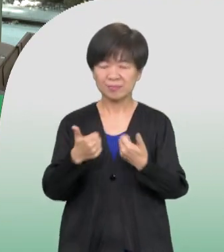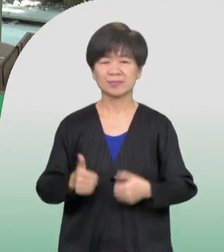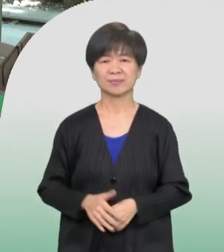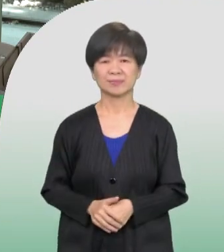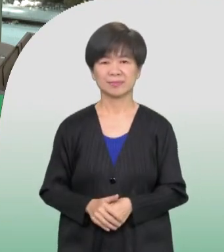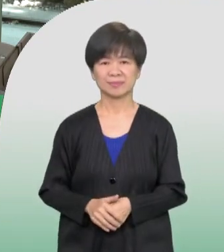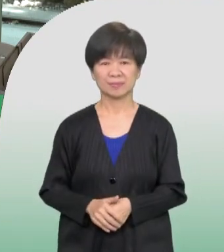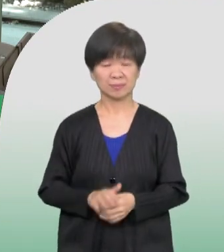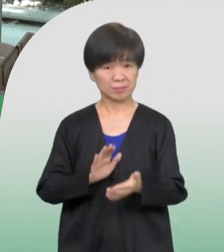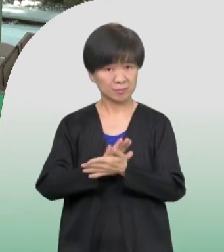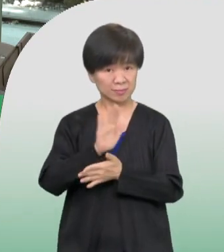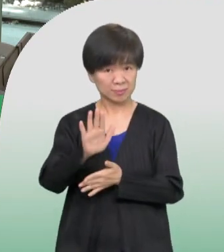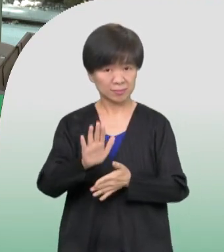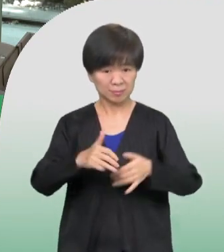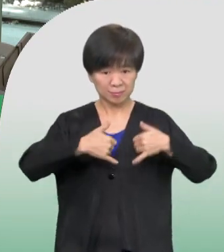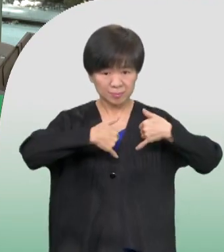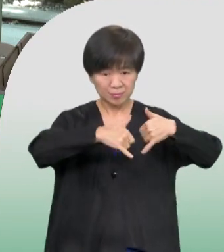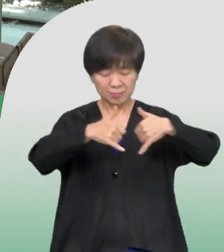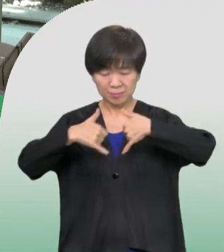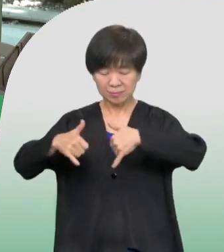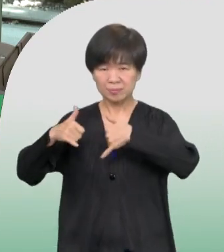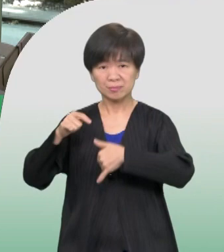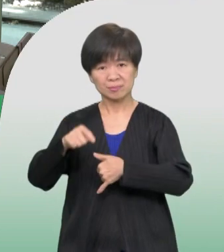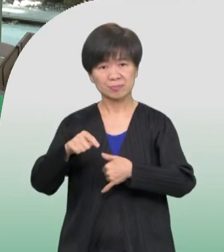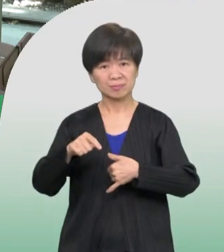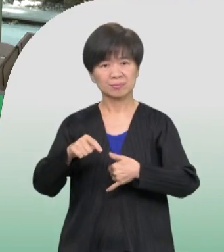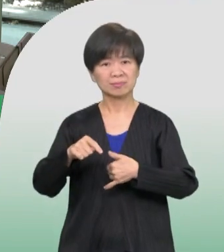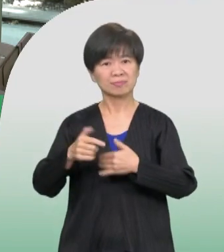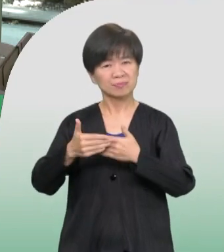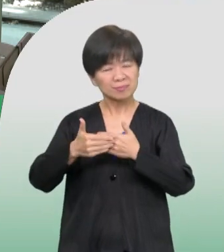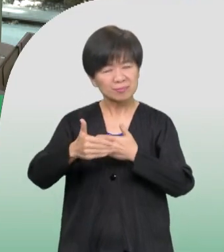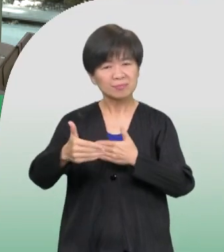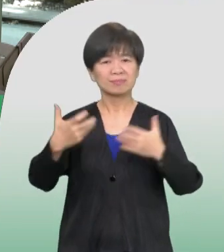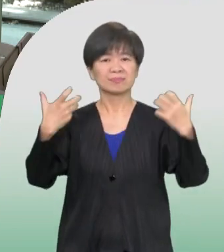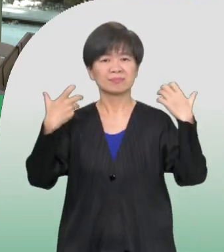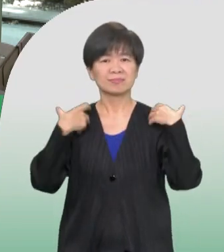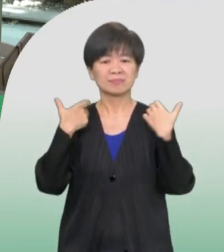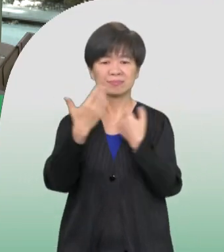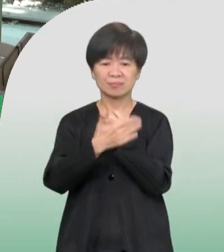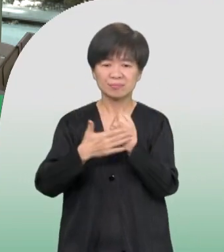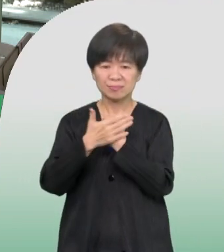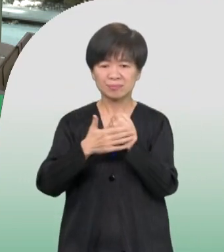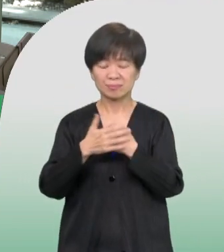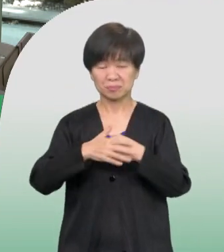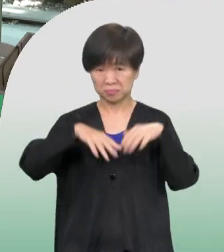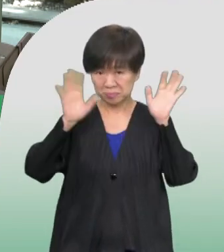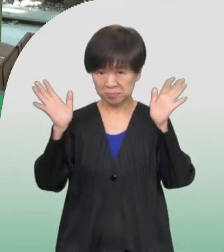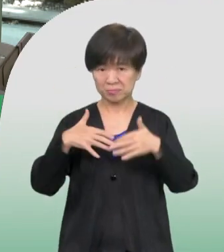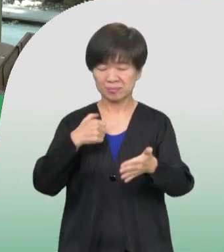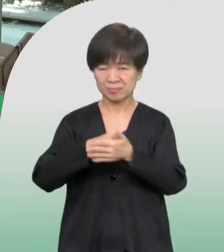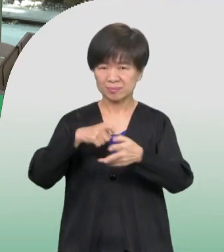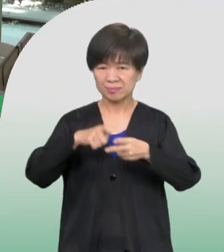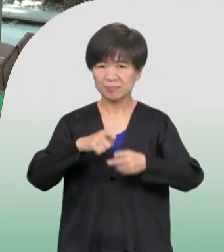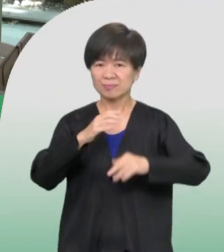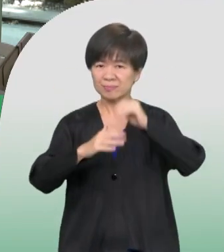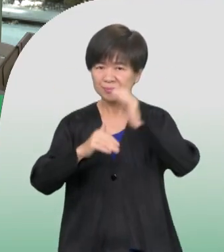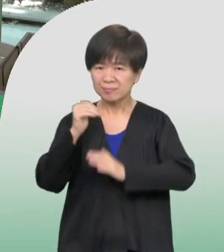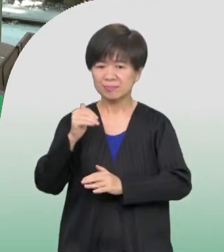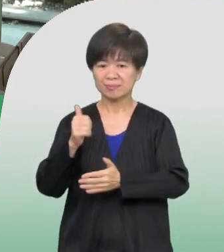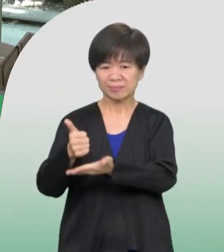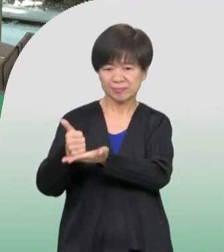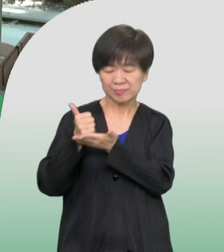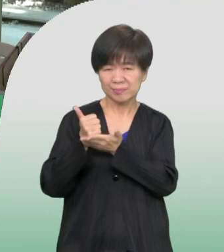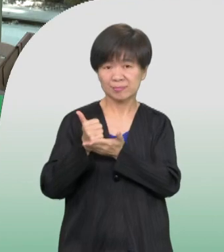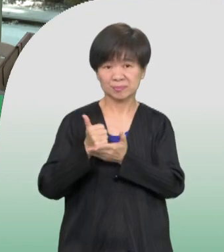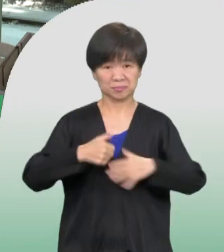呢将来这条路啊长期性永远来经营，啊，来好收职工，啊，邀